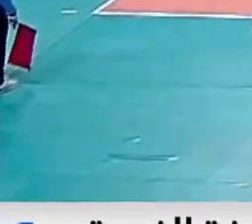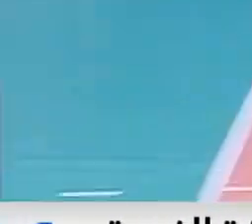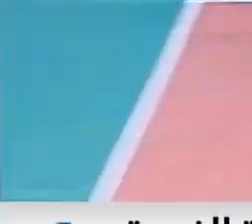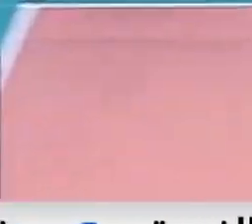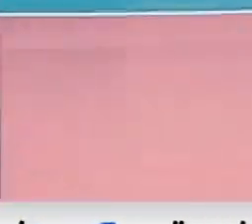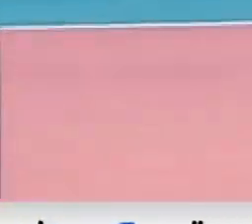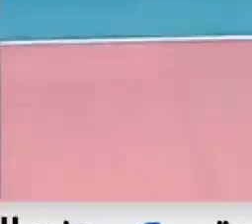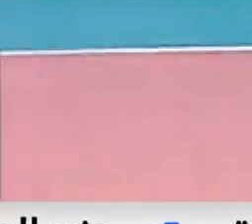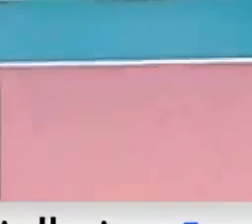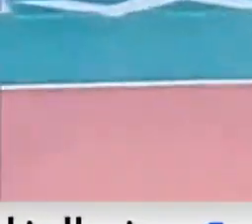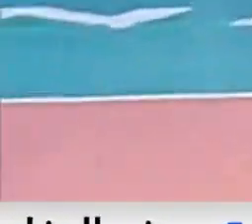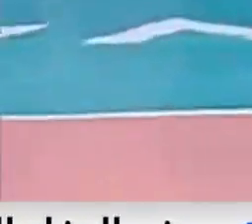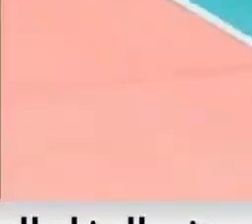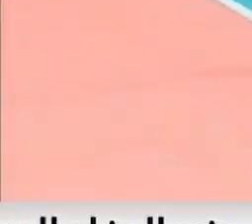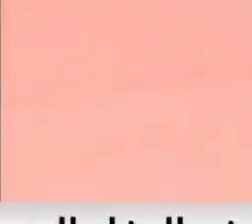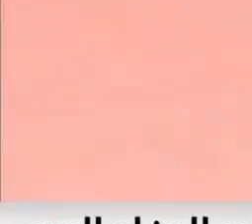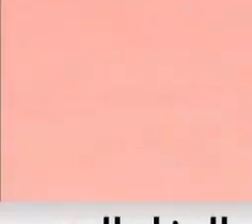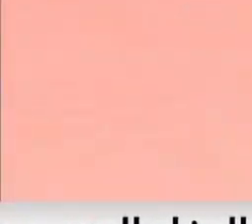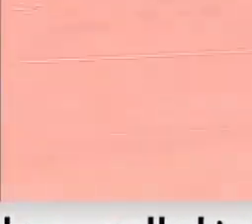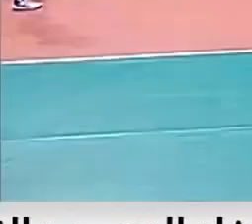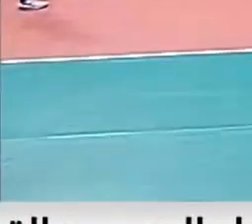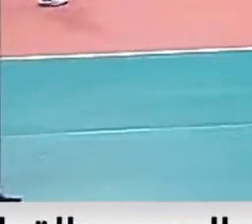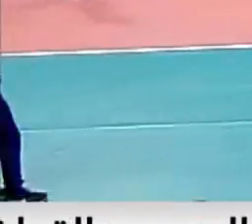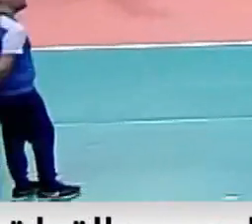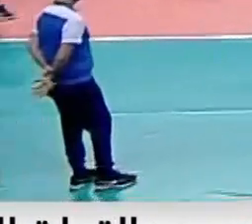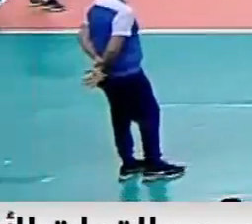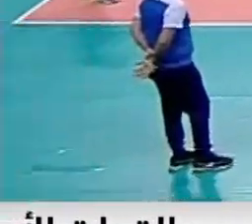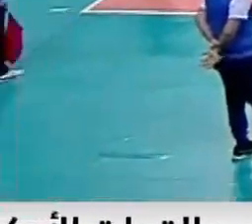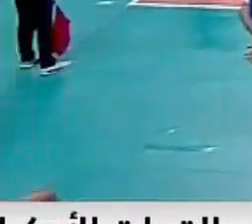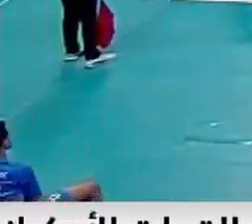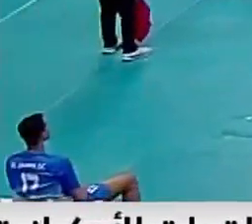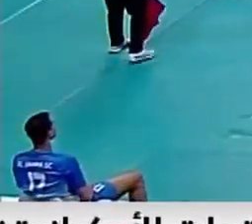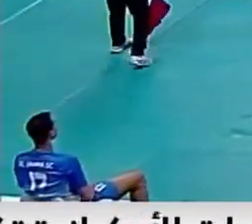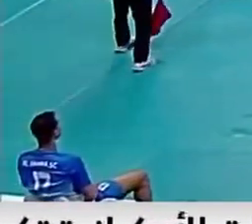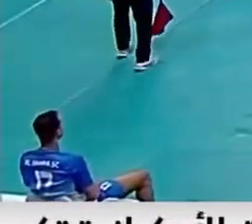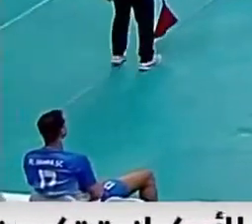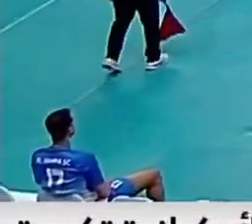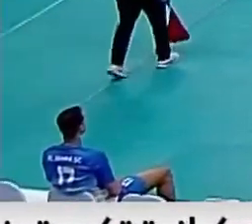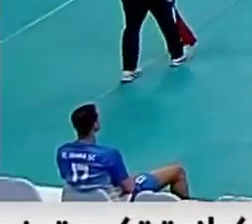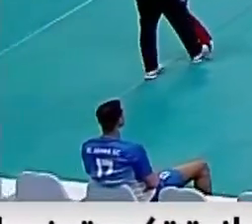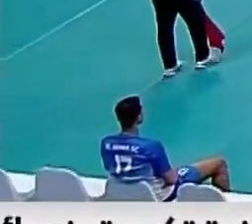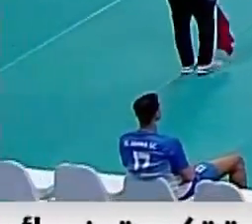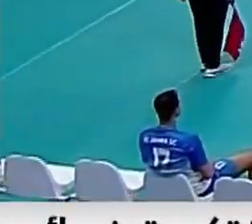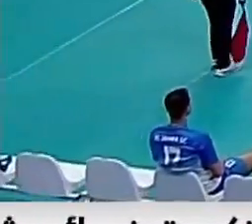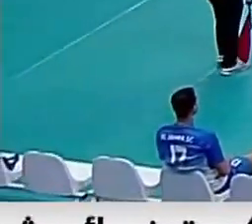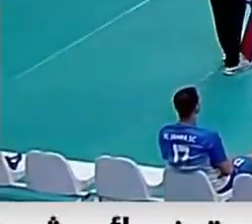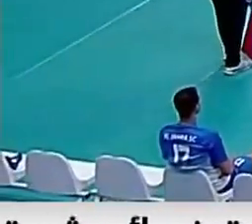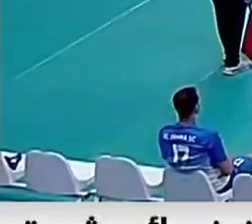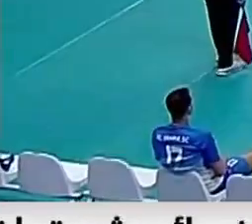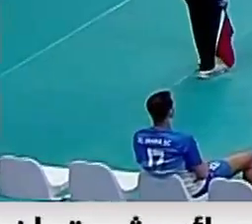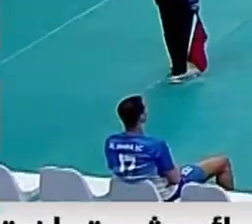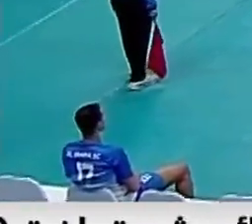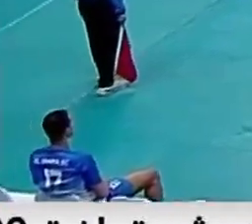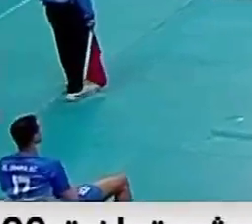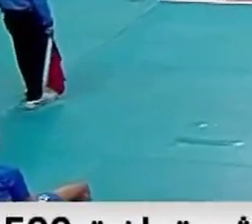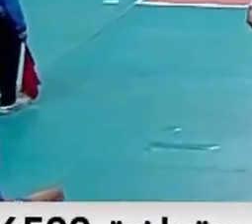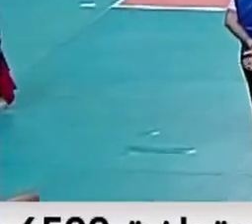الله الله الله الله ليدي جولما فيكترو على الارسال، ادخال الكره قويه باستقبال الفرحان